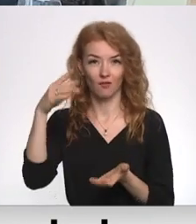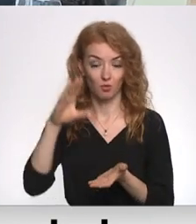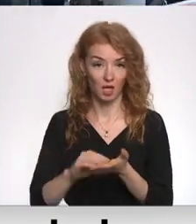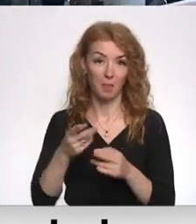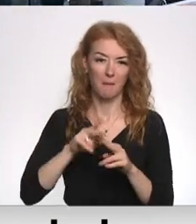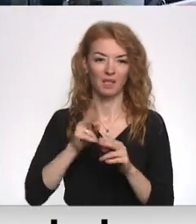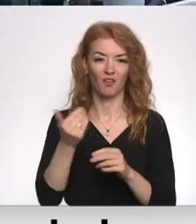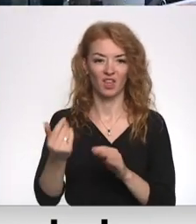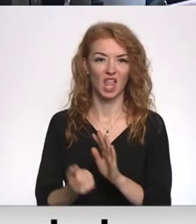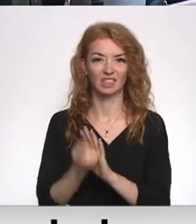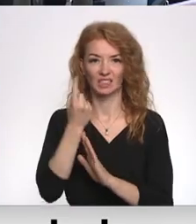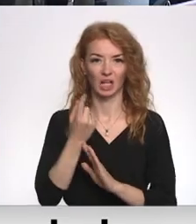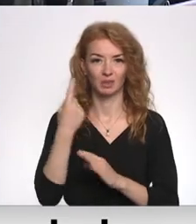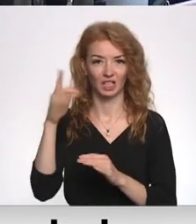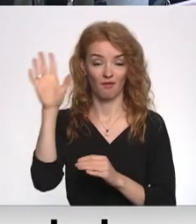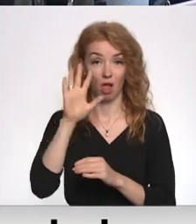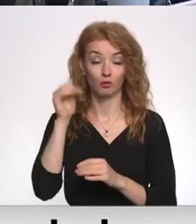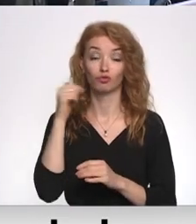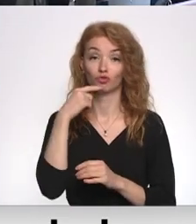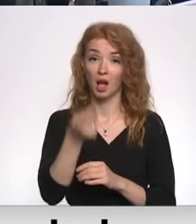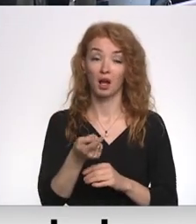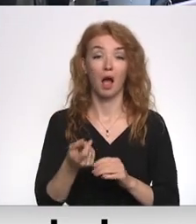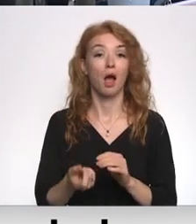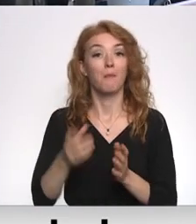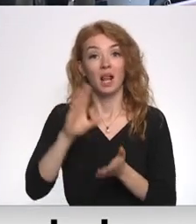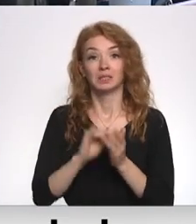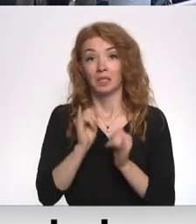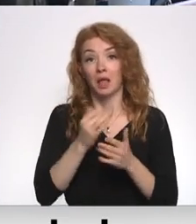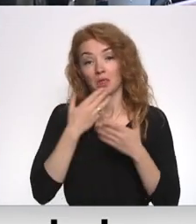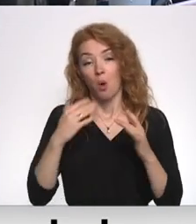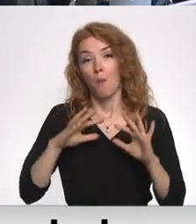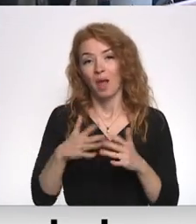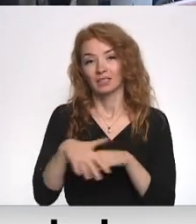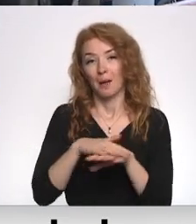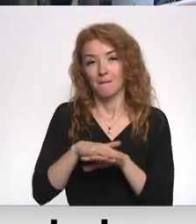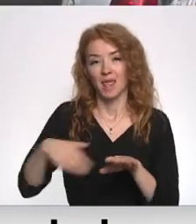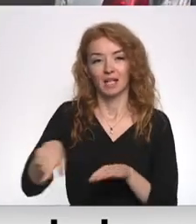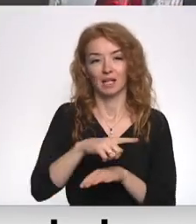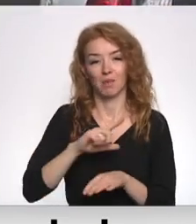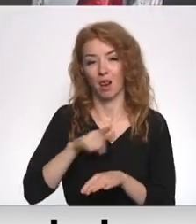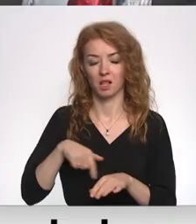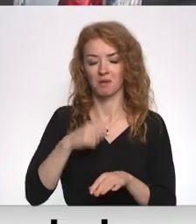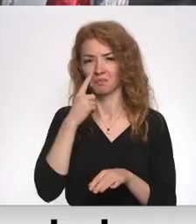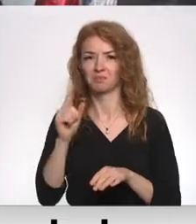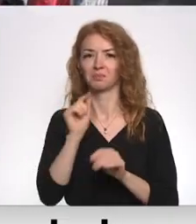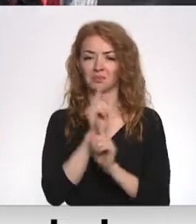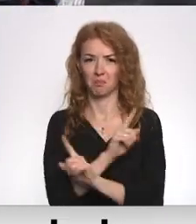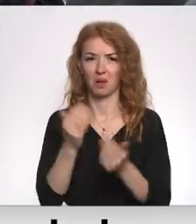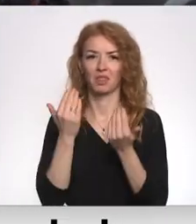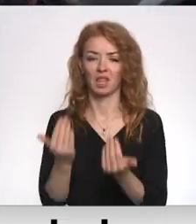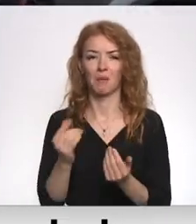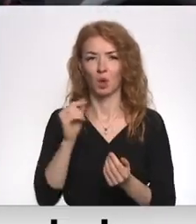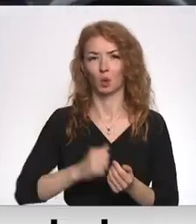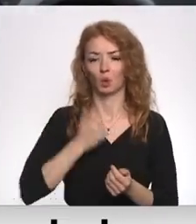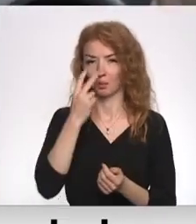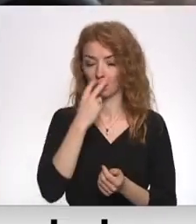ka viņa izcelsme nav Latvija. Viņš atbildēja, ka tādu nav guvis, bet vērtējot Latvijas sabiedrību ir gan ievērojis dažas īpatnības, pie kurām grūti